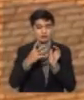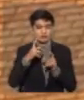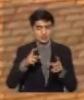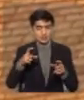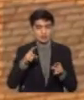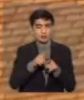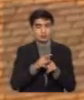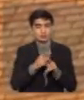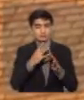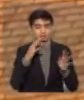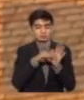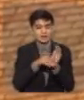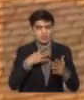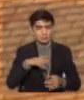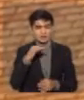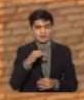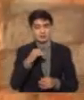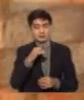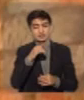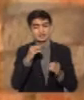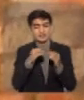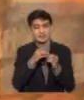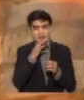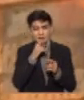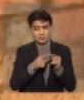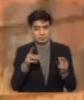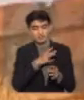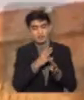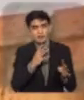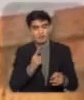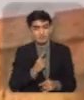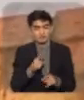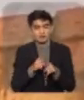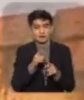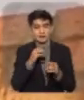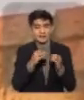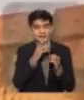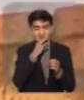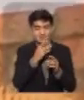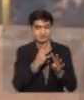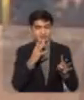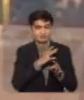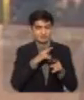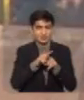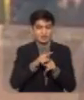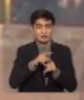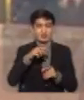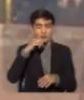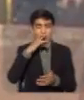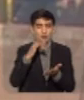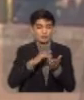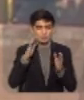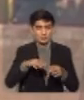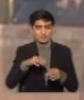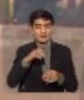Осыған қарамастан үй кезегінде тұрғандардың кейбіріне 10 жыл уақыт болған. Яғни осы уақытта қалалық тұрғын үй коммуналдық шаруашылығы бөлімімен